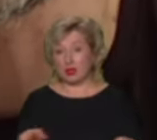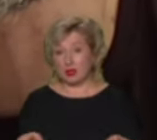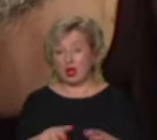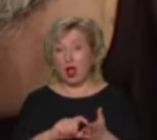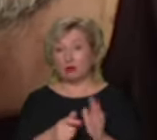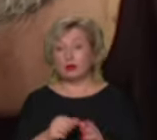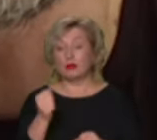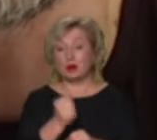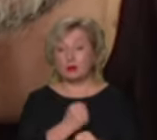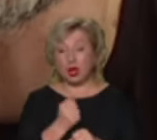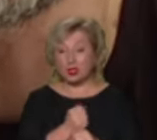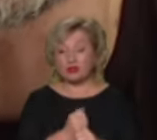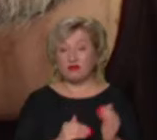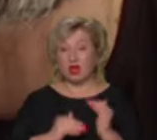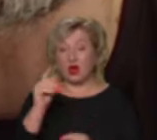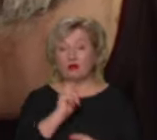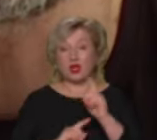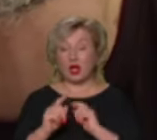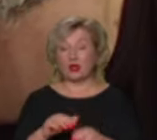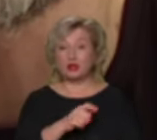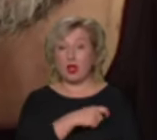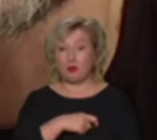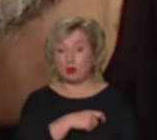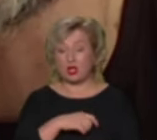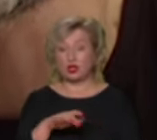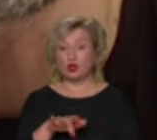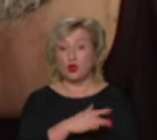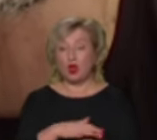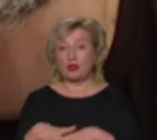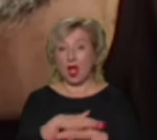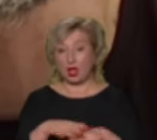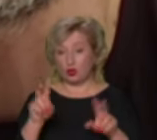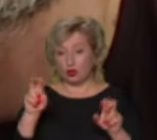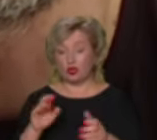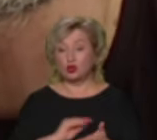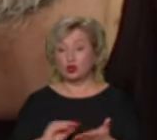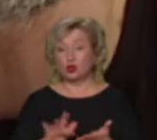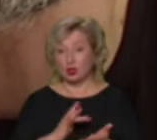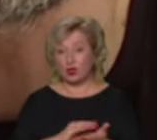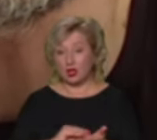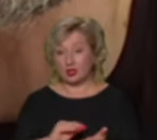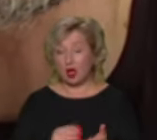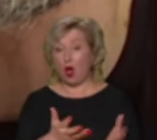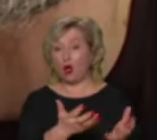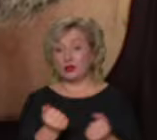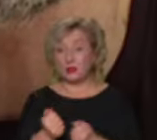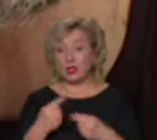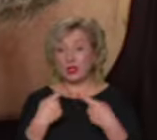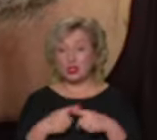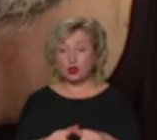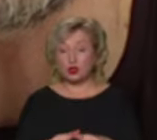же часом Верховна Рада, депутати «Слуги народу», як вже повідомили ваші колеги-журналісти, значить, отримали інструкцію